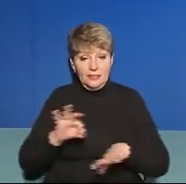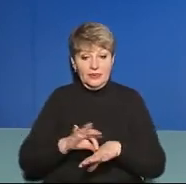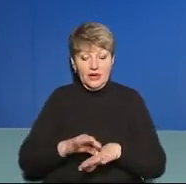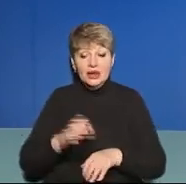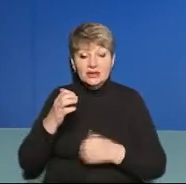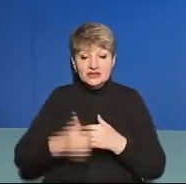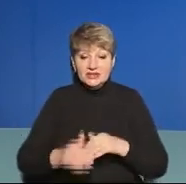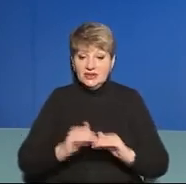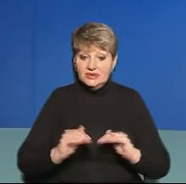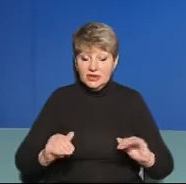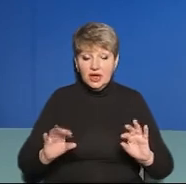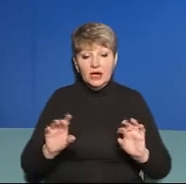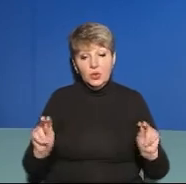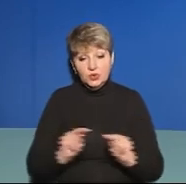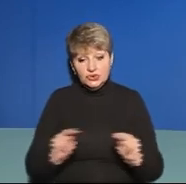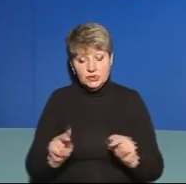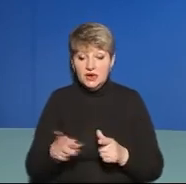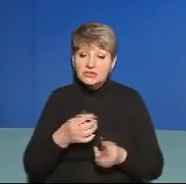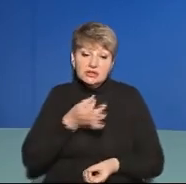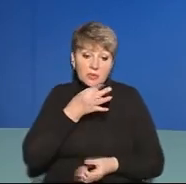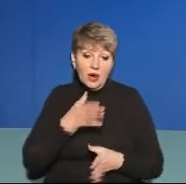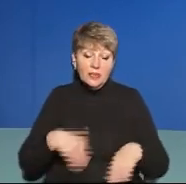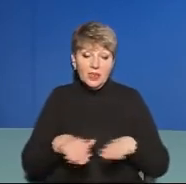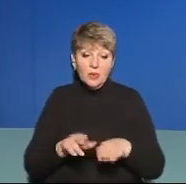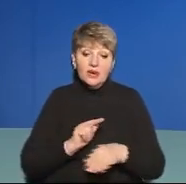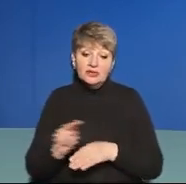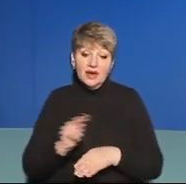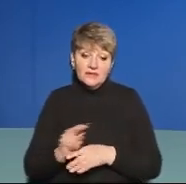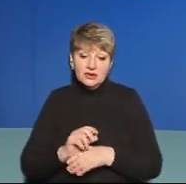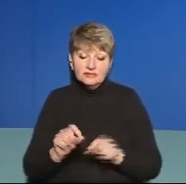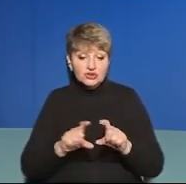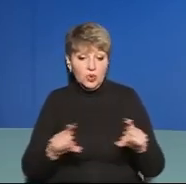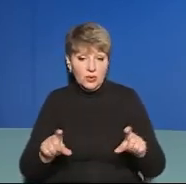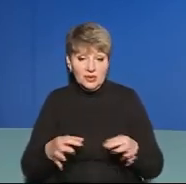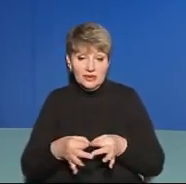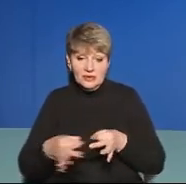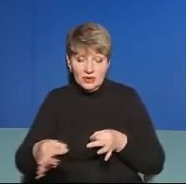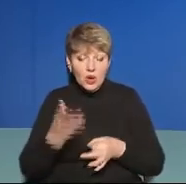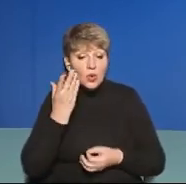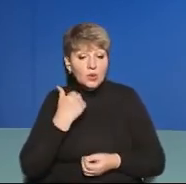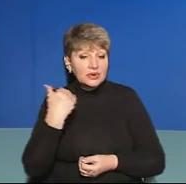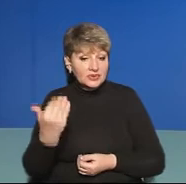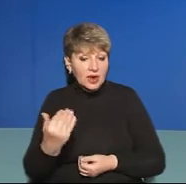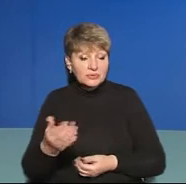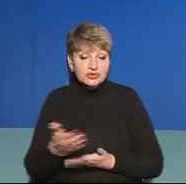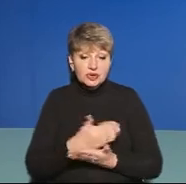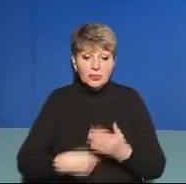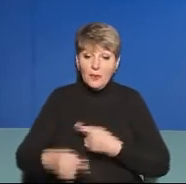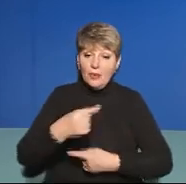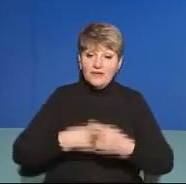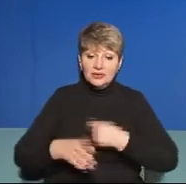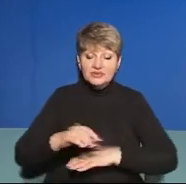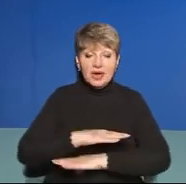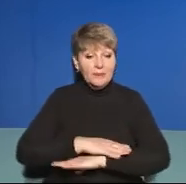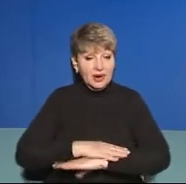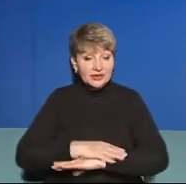серед школярів і вчителів. Чи до вподоби таке навчання Свидівоцькій школі та коли там збираються повернутися за парти?